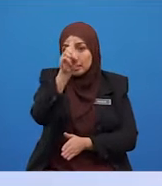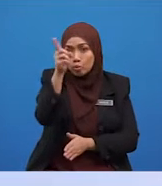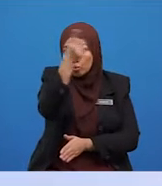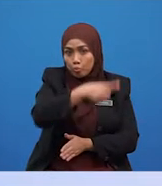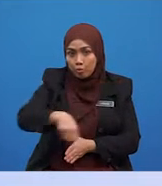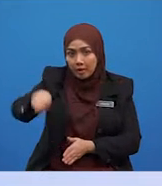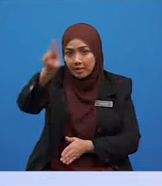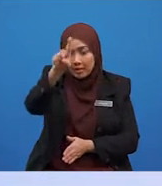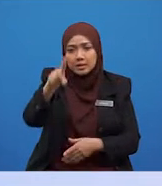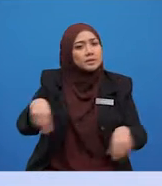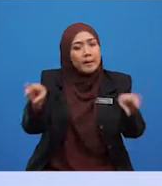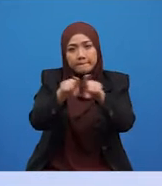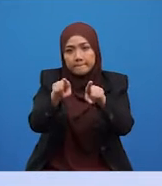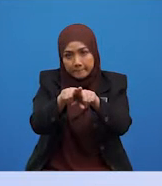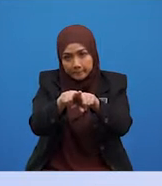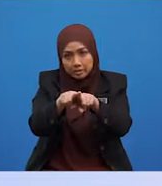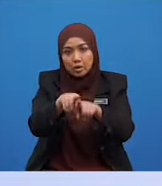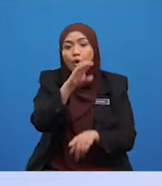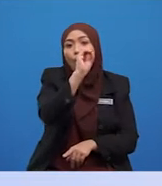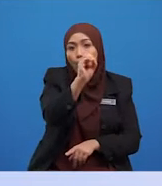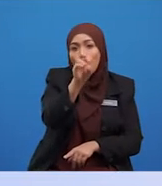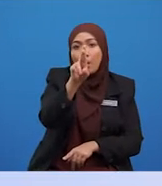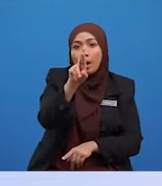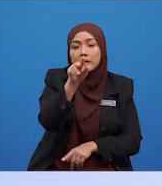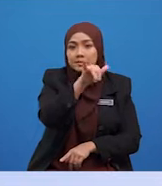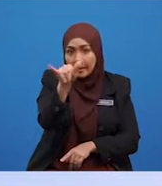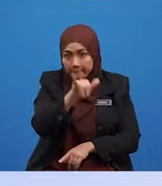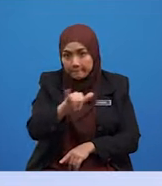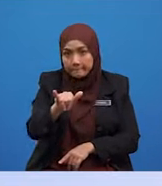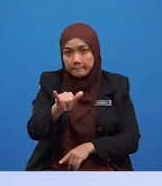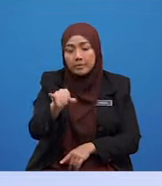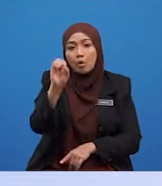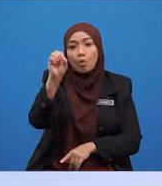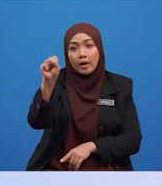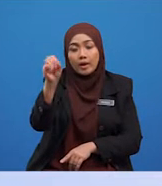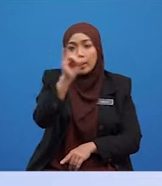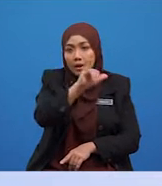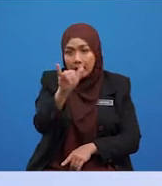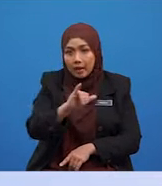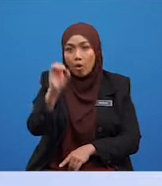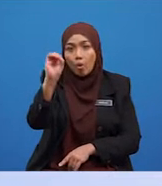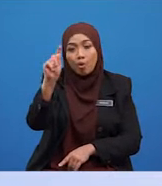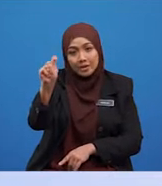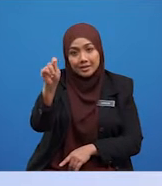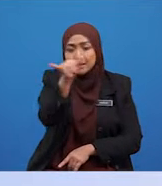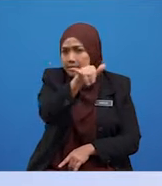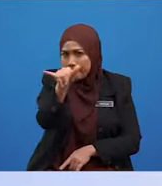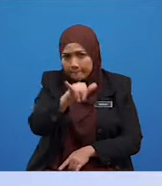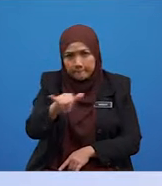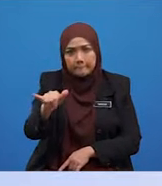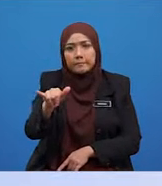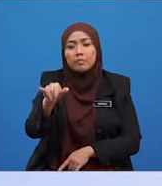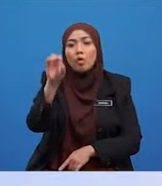adalah sama, iaitu OR sama dengan OS sama dengan OT